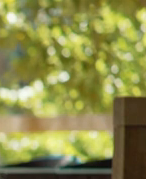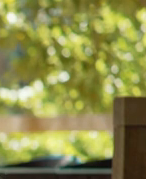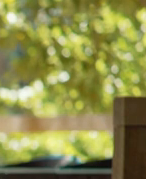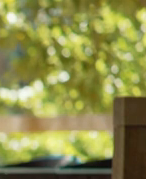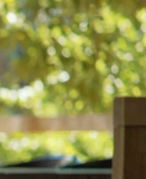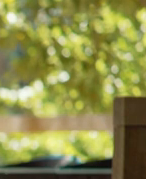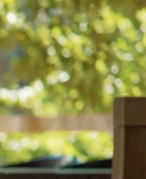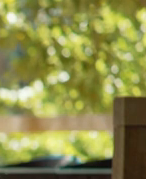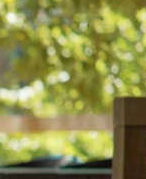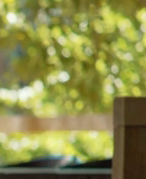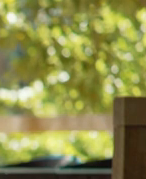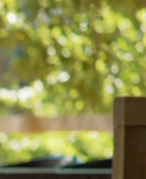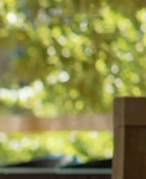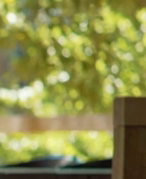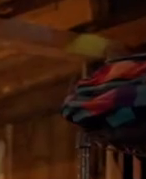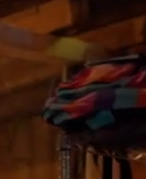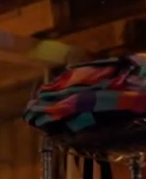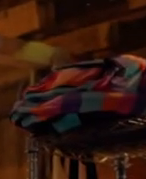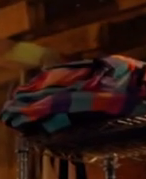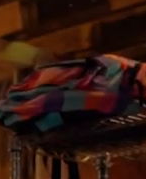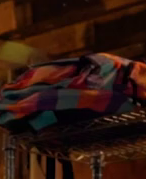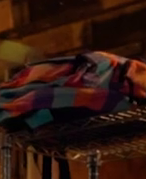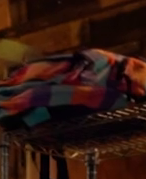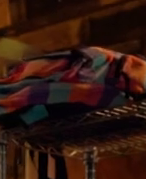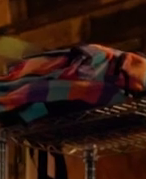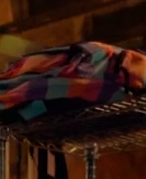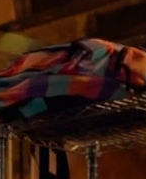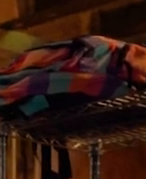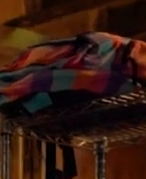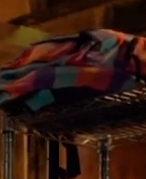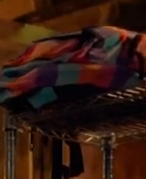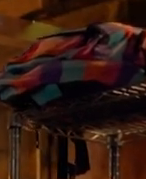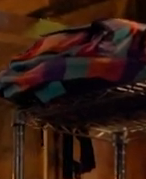როგორ მუშაობენ სმენის სამქონეები, პრაქტიკაში გამოცდილება არ ქონიათ.